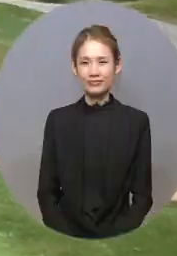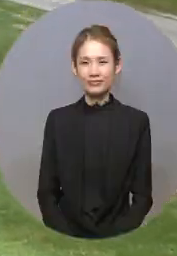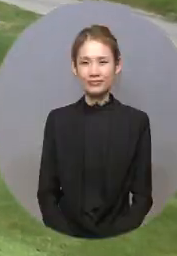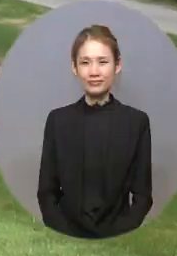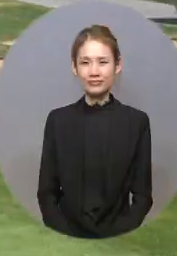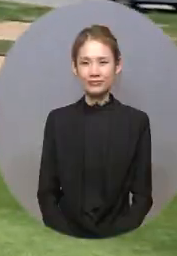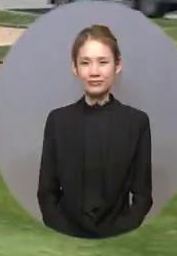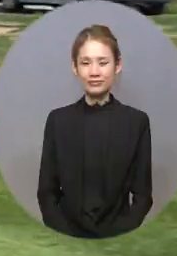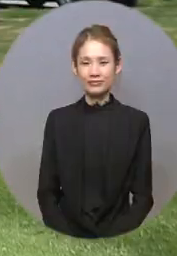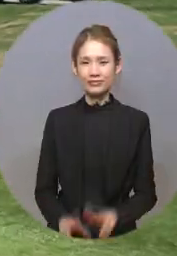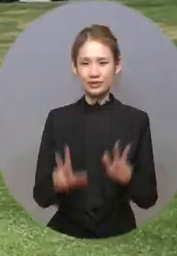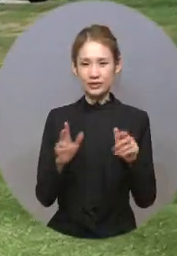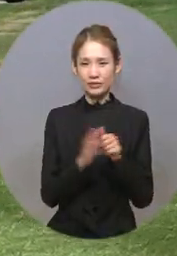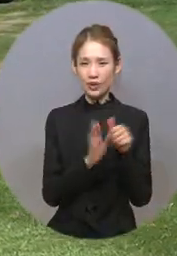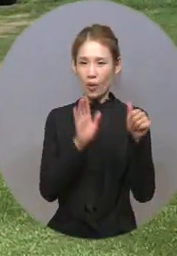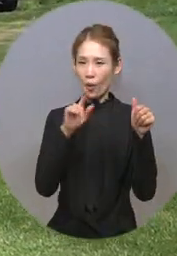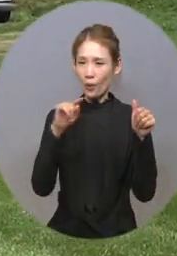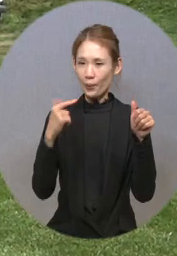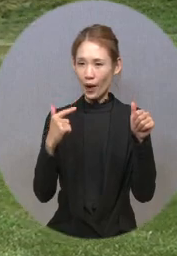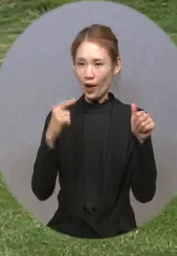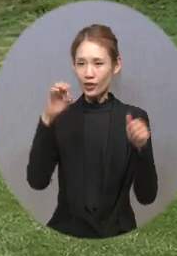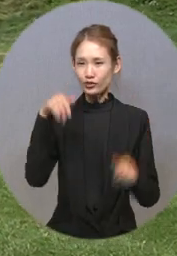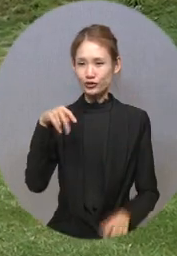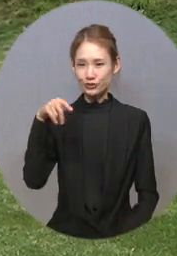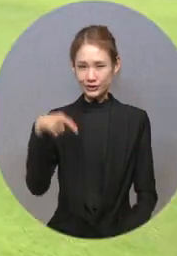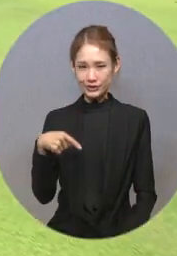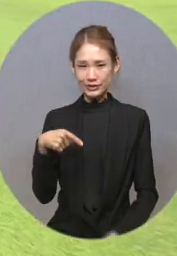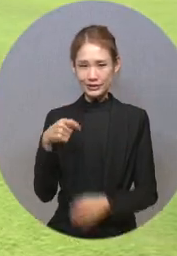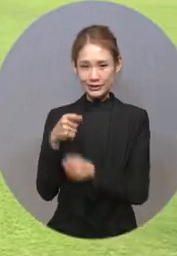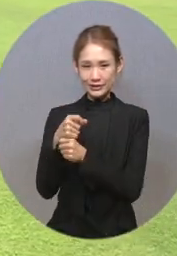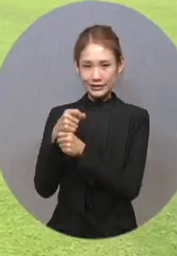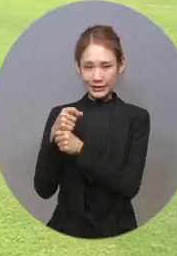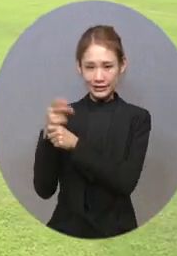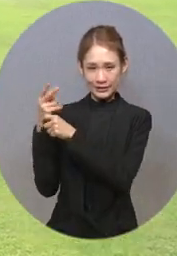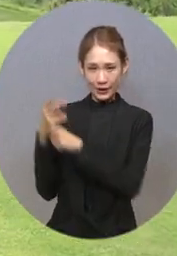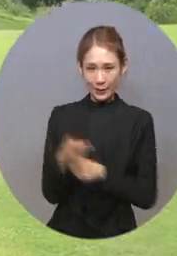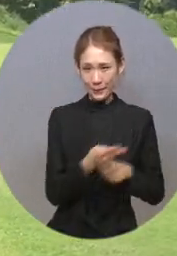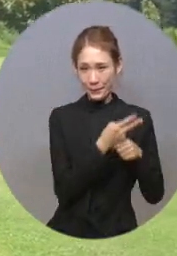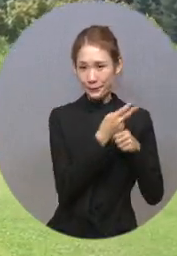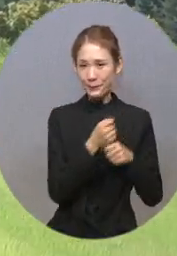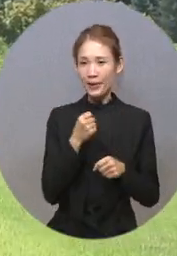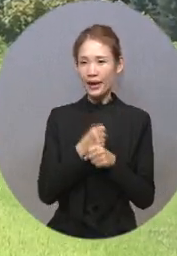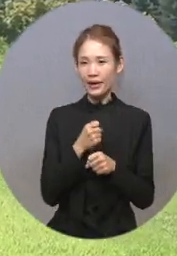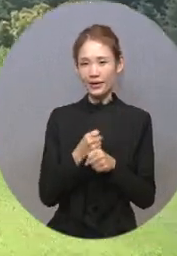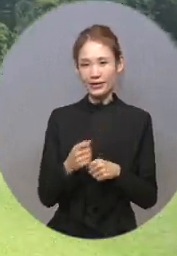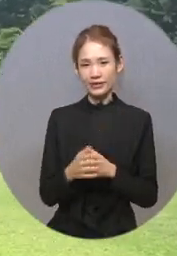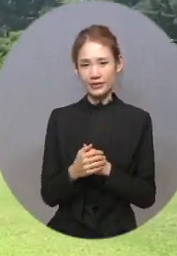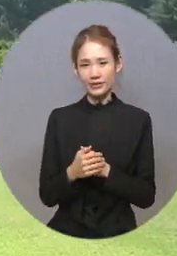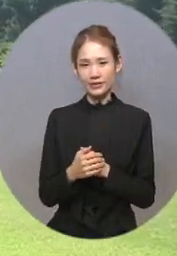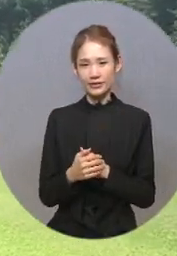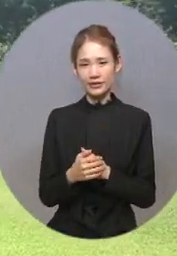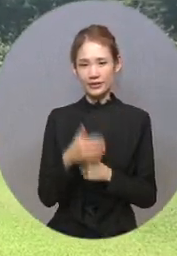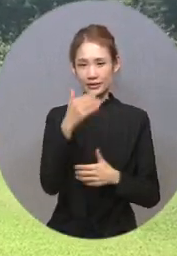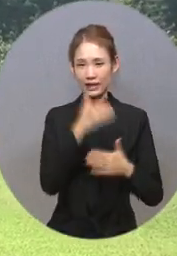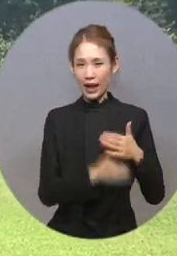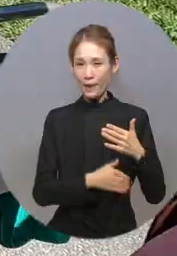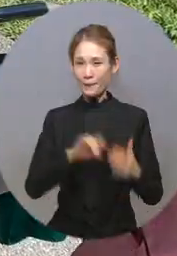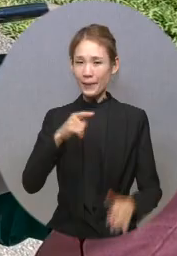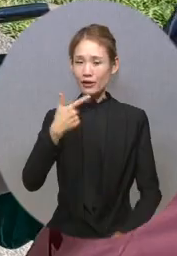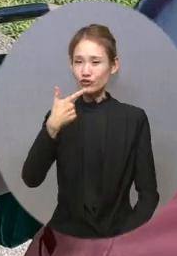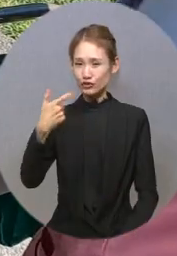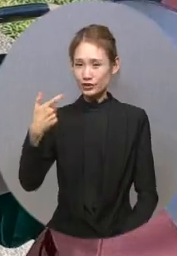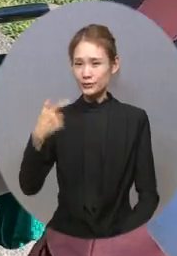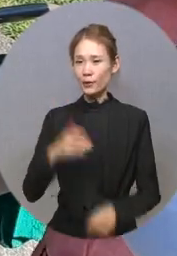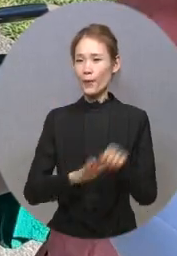지금은 5번 우드. 세컨은 5번 우드 칩니다. 지금 160이 남았고 5번 우드입니다.